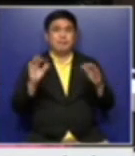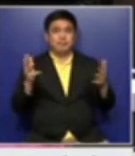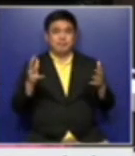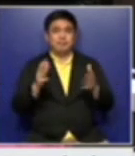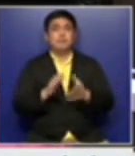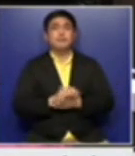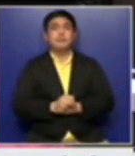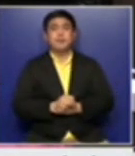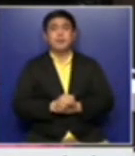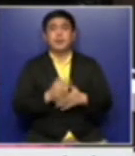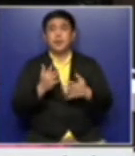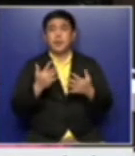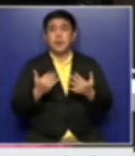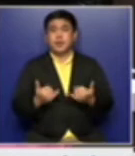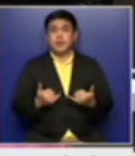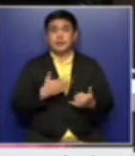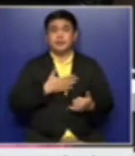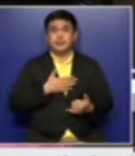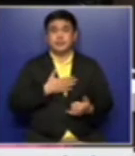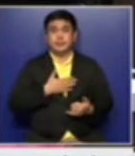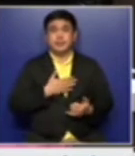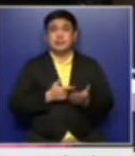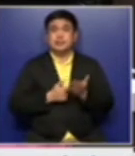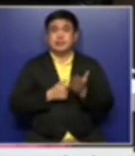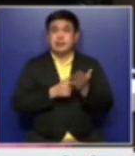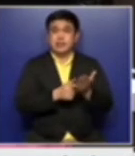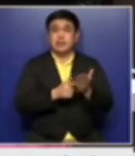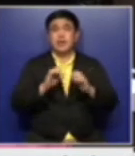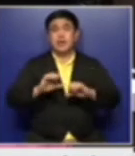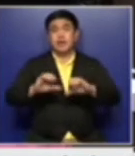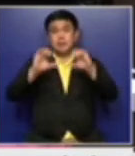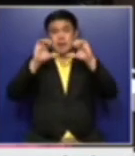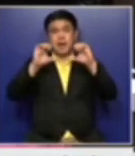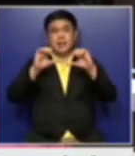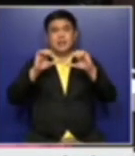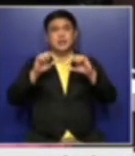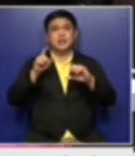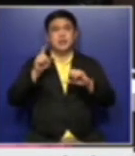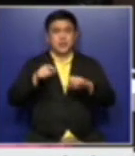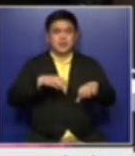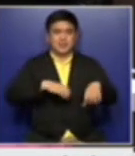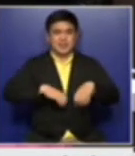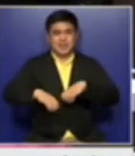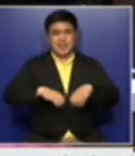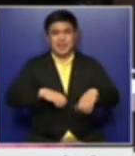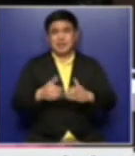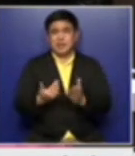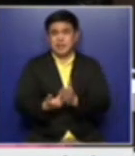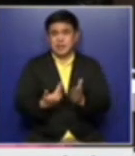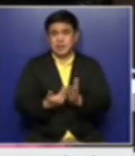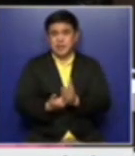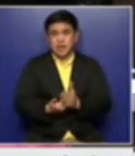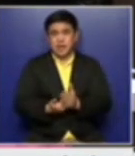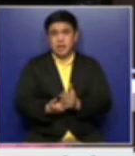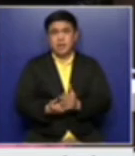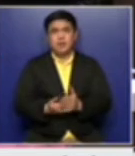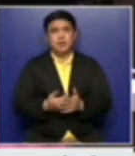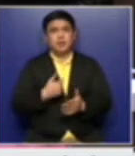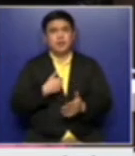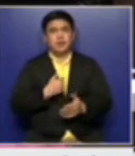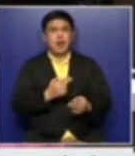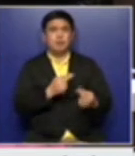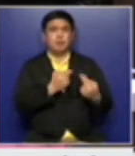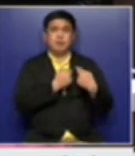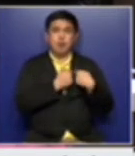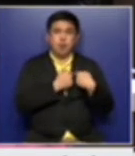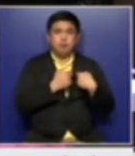ะดังนั้นดิฉันจึงอยากจะเสนอให้รัฐบาลพิจารณาการจัดสรรงบประมาณให้สอดคล้องกับภารกิจ